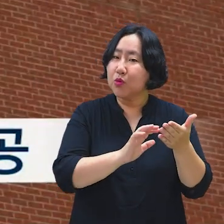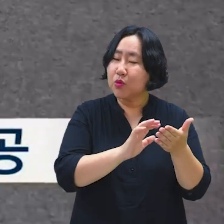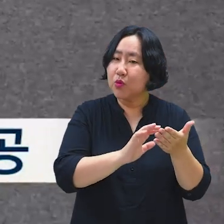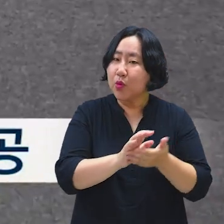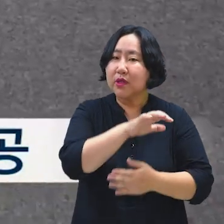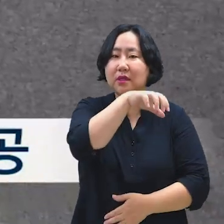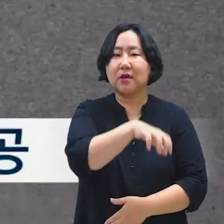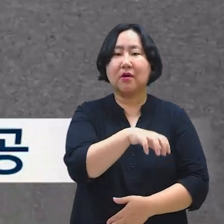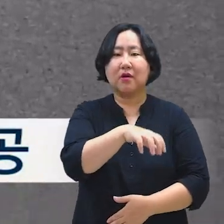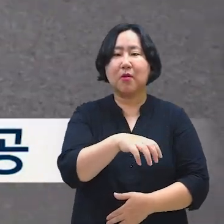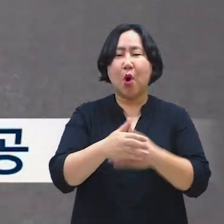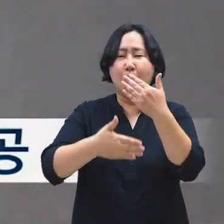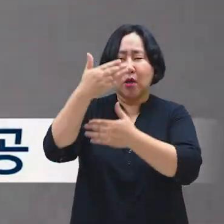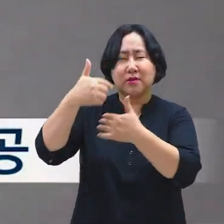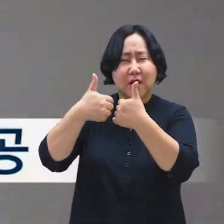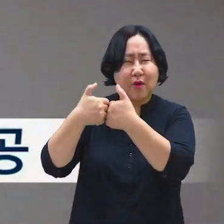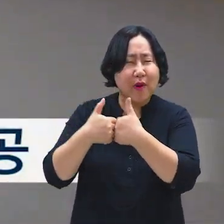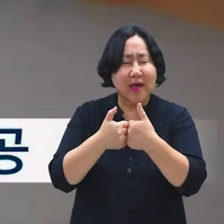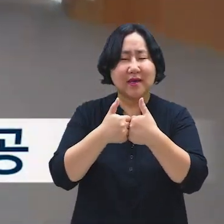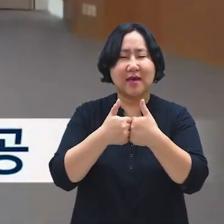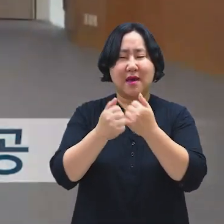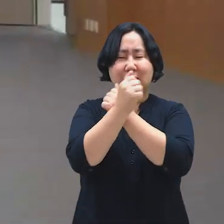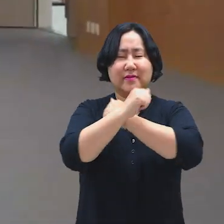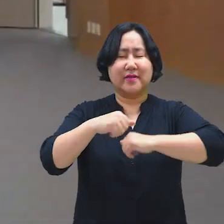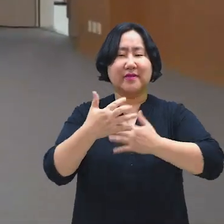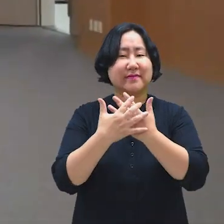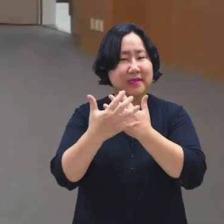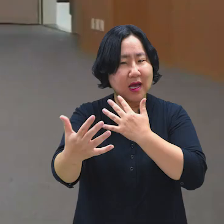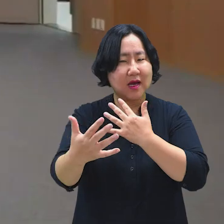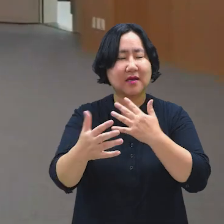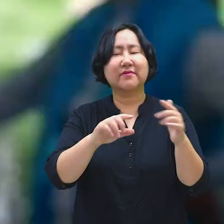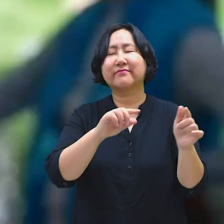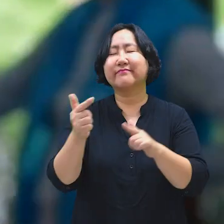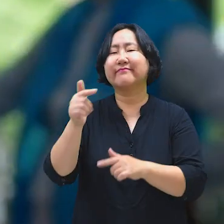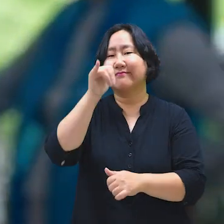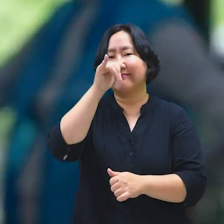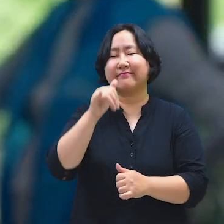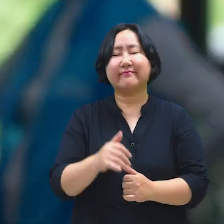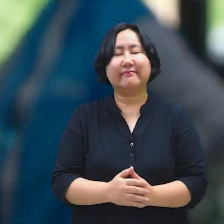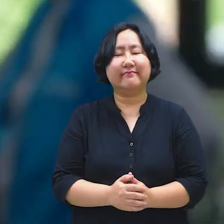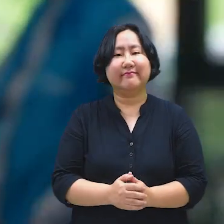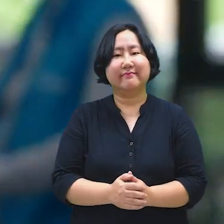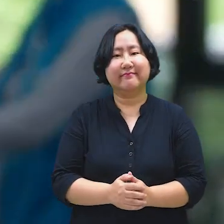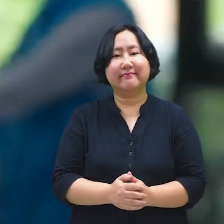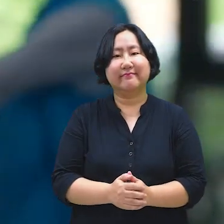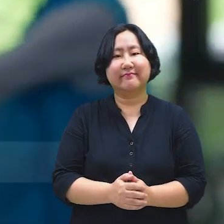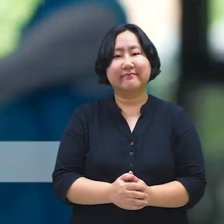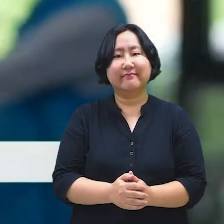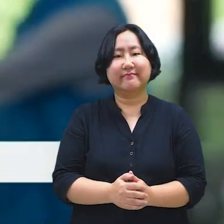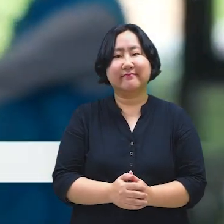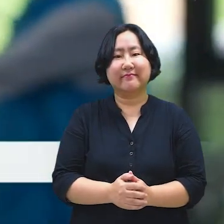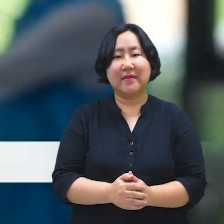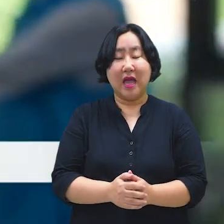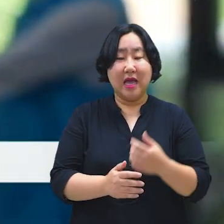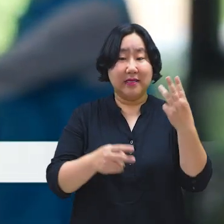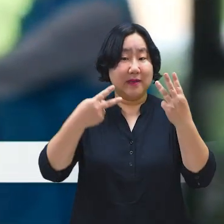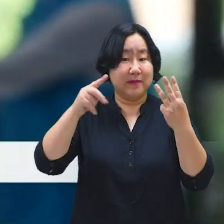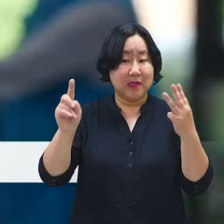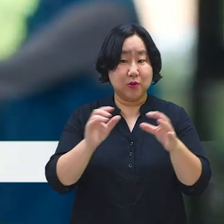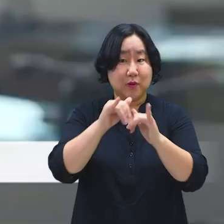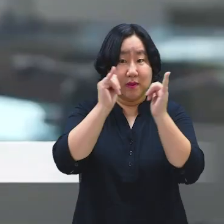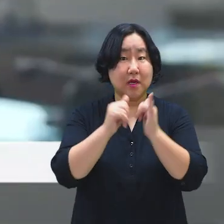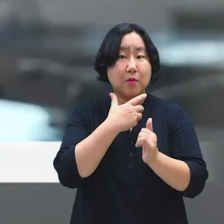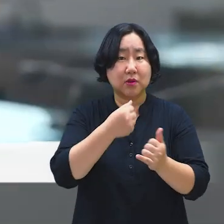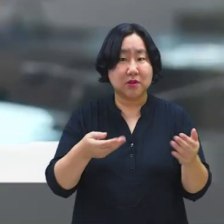영상회의실 동아리 프로그램실 대강당을 비롯해 여러 시설을 갖추고 있습니다 서귀포 3다